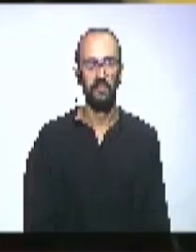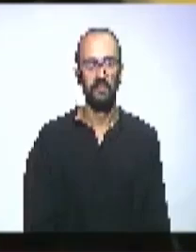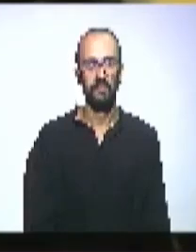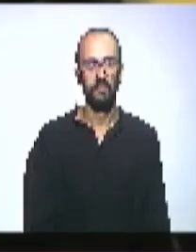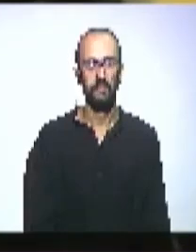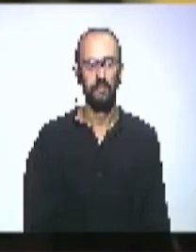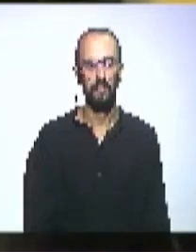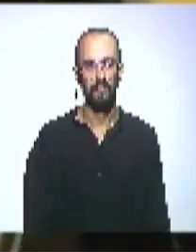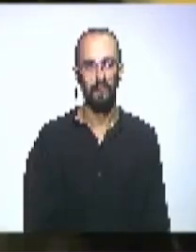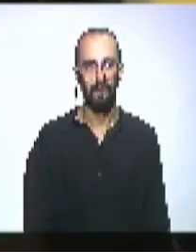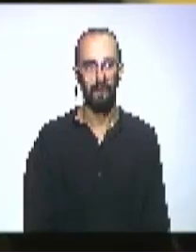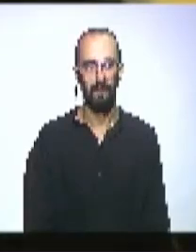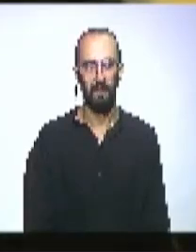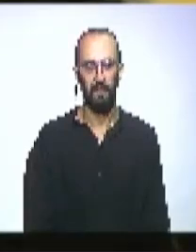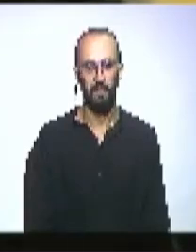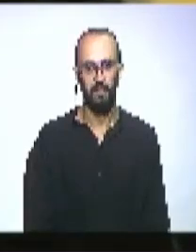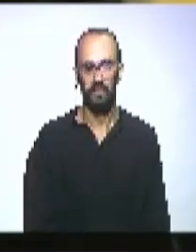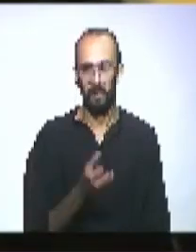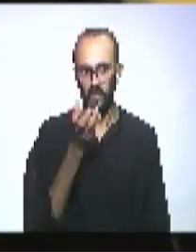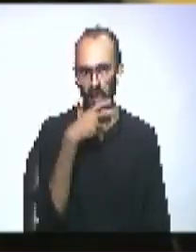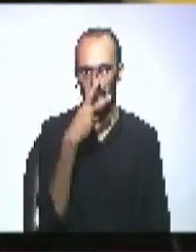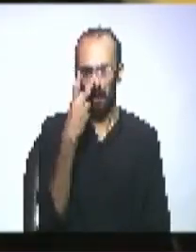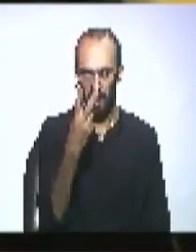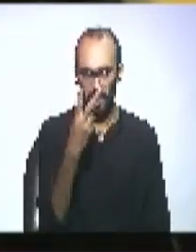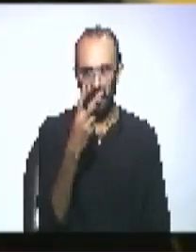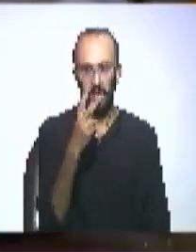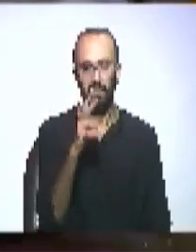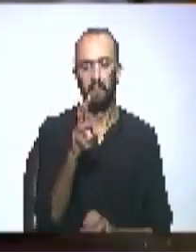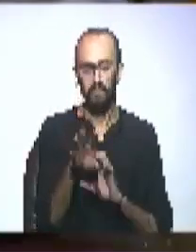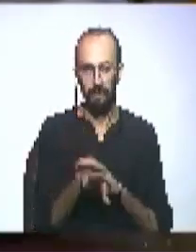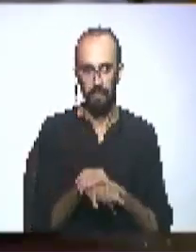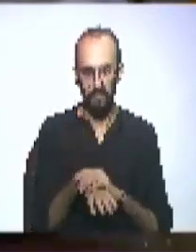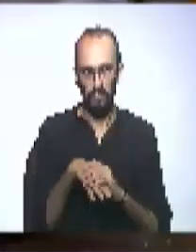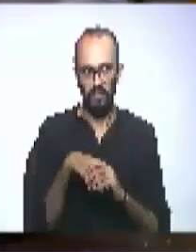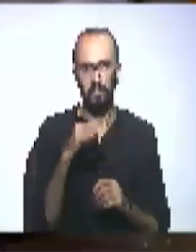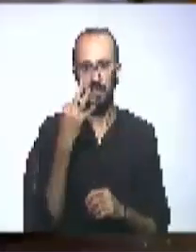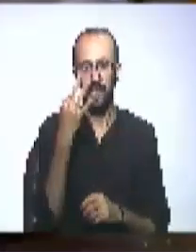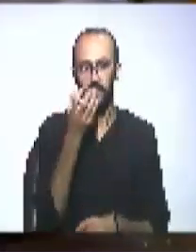احنا كده قطعنا حوالي تفاحتين هناخد ثلاث تفاحات بالظبط